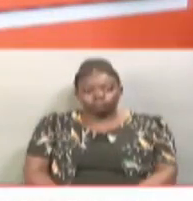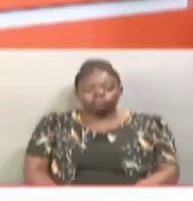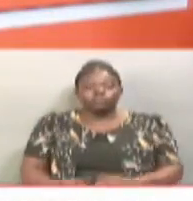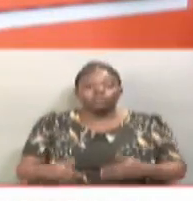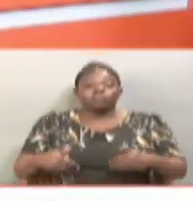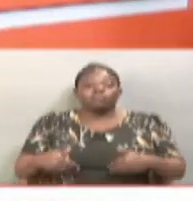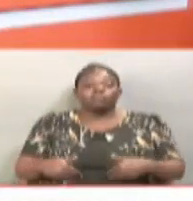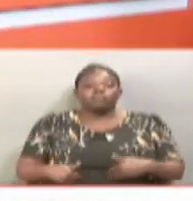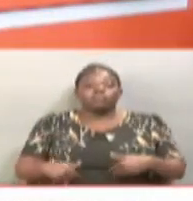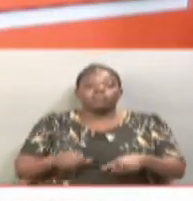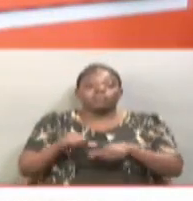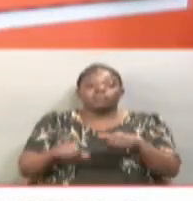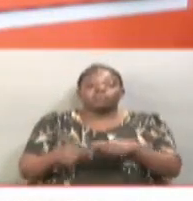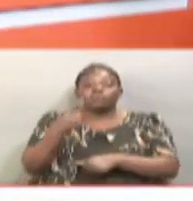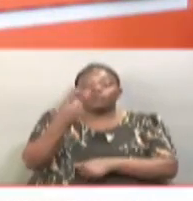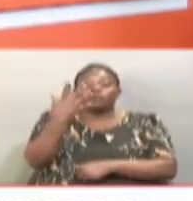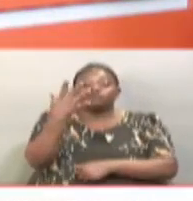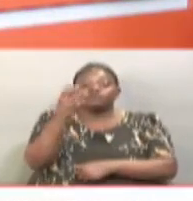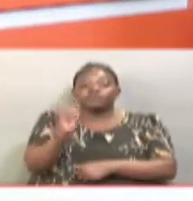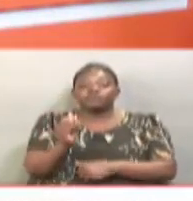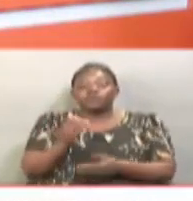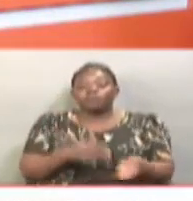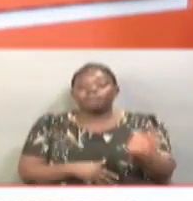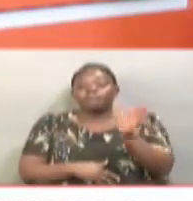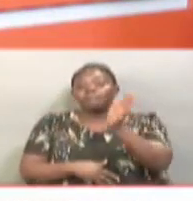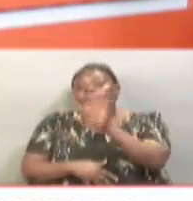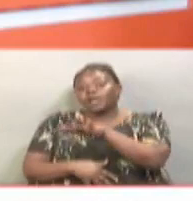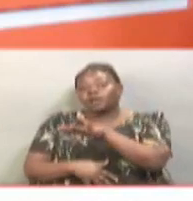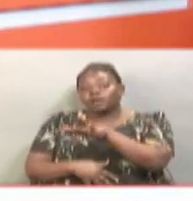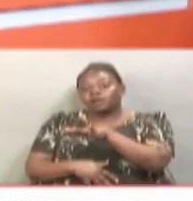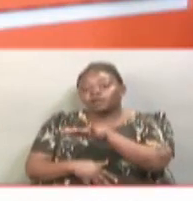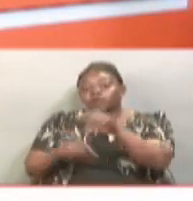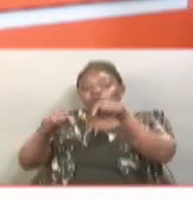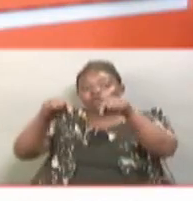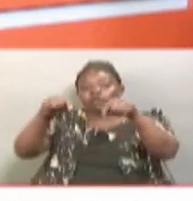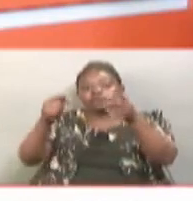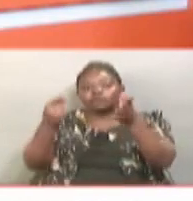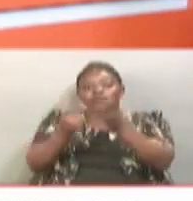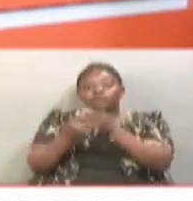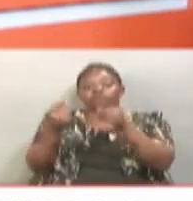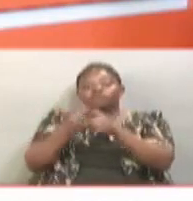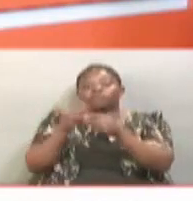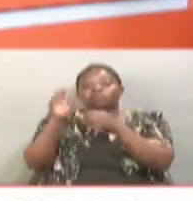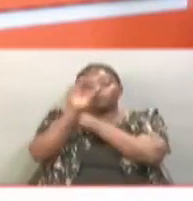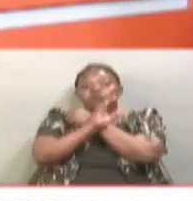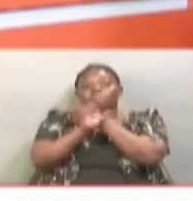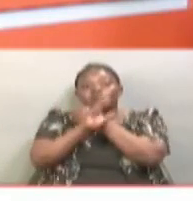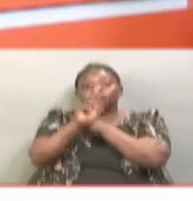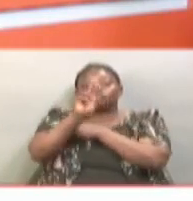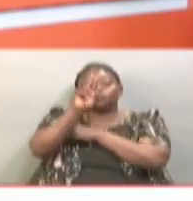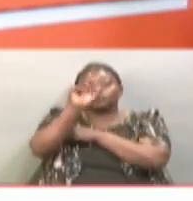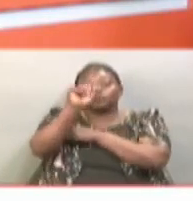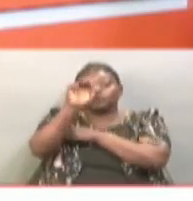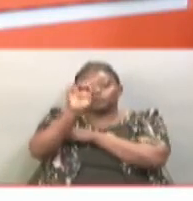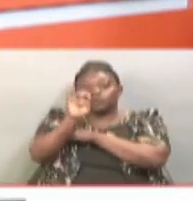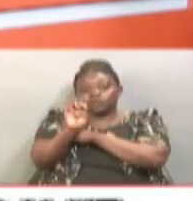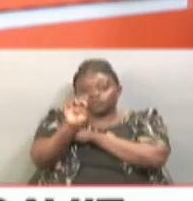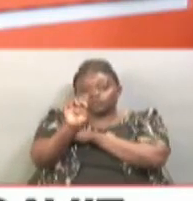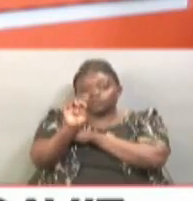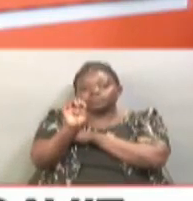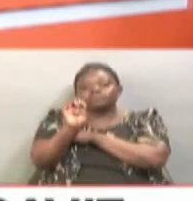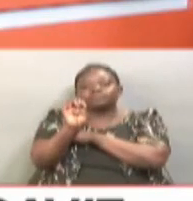abavubuka abasukka mu 15 be bakomezeddwawo okwabobwe okubajja mu ggwanga erya United Arab